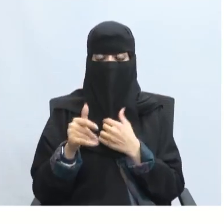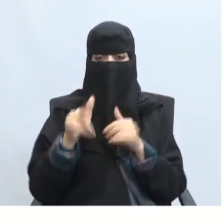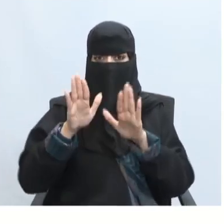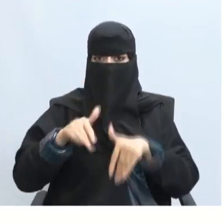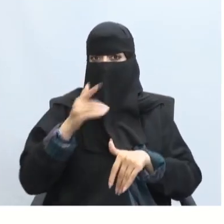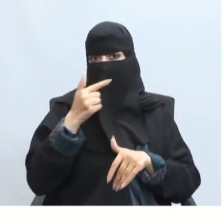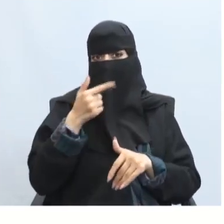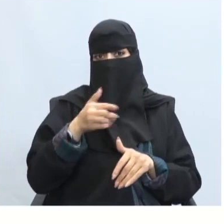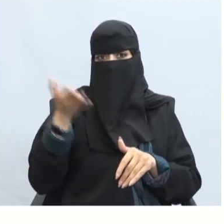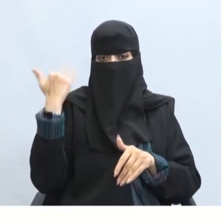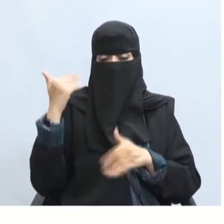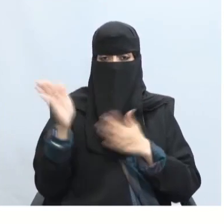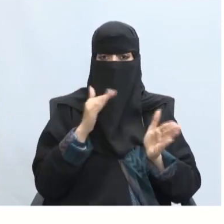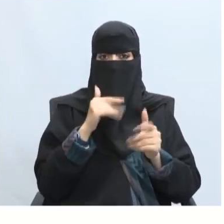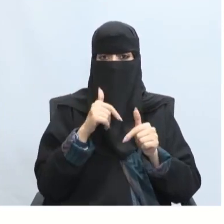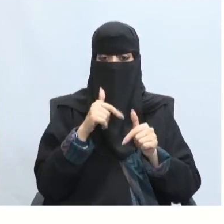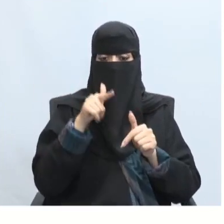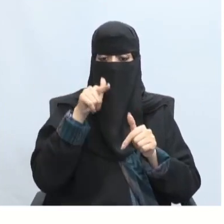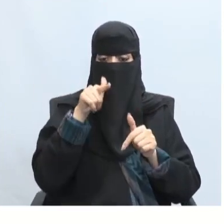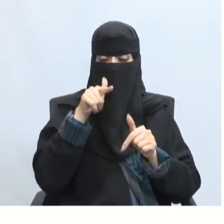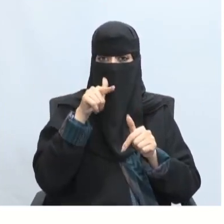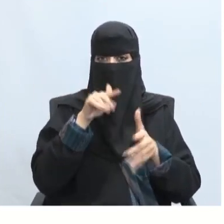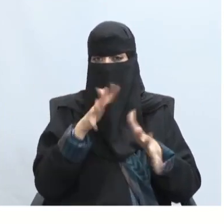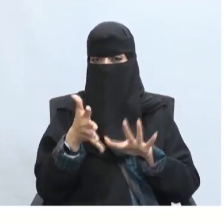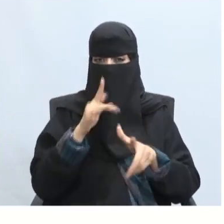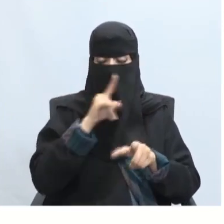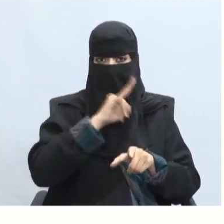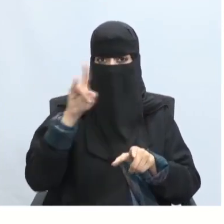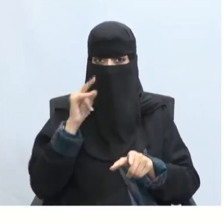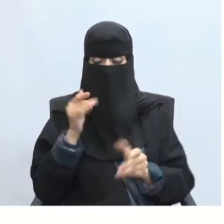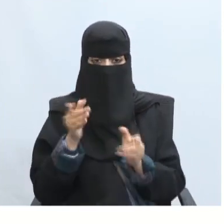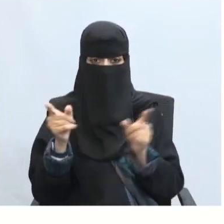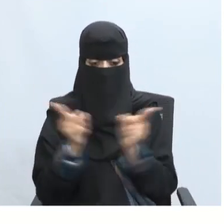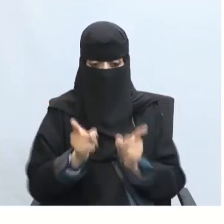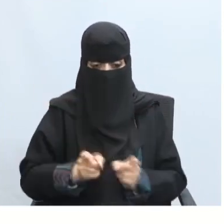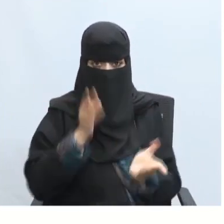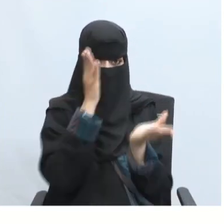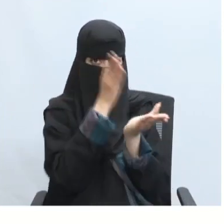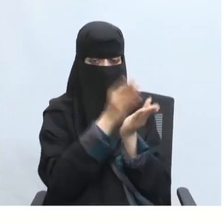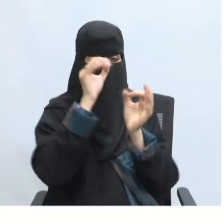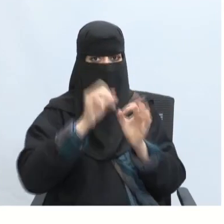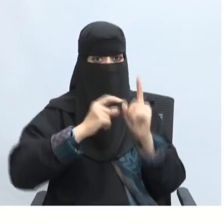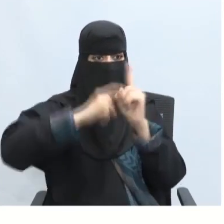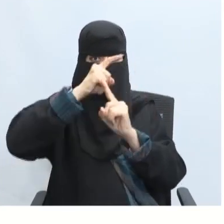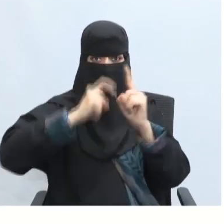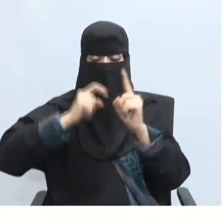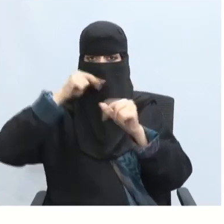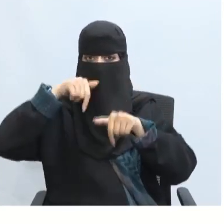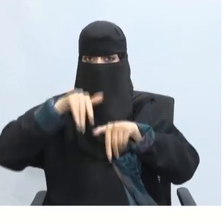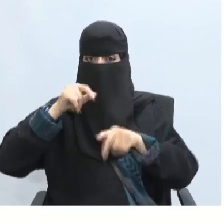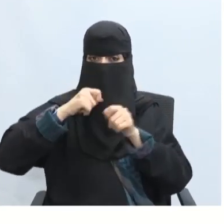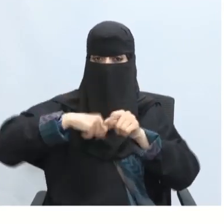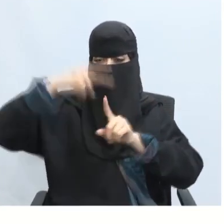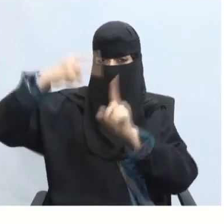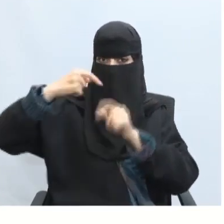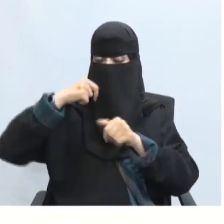وذكرنا ايضا اعزائي الطلبه لكن لا يحدد الاتجاه الذي يقع المركز السطحي فيه بالنسبه الى محطه الرص